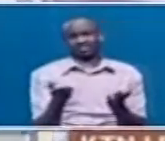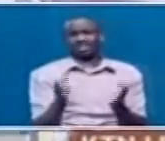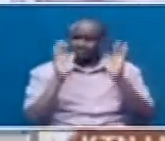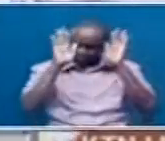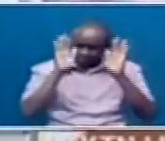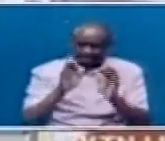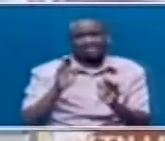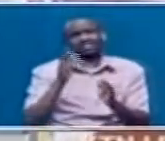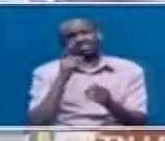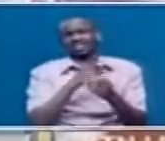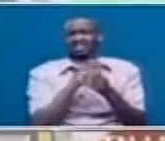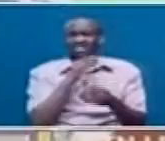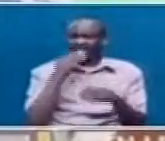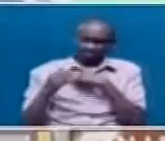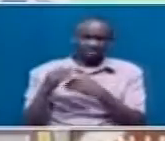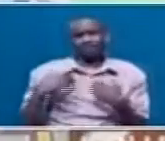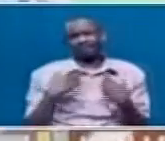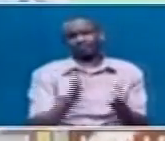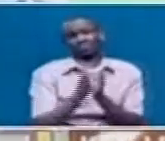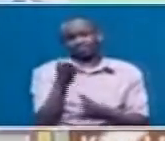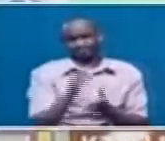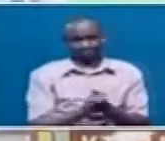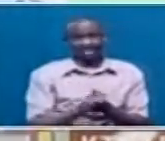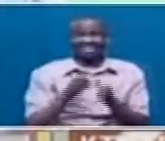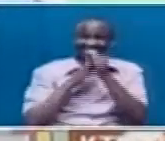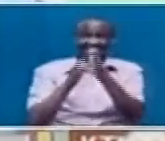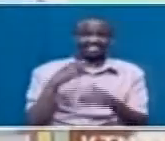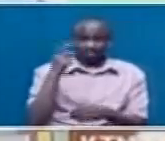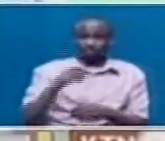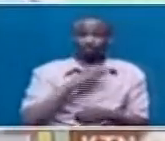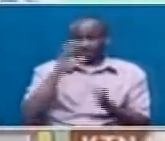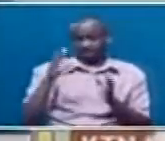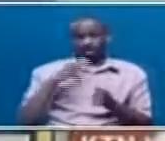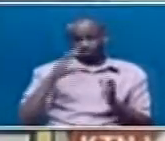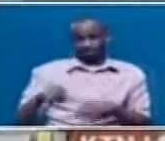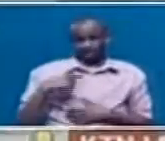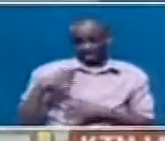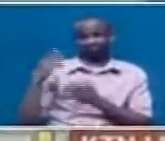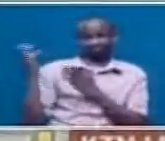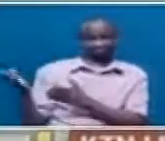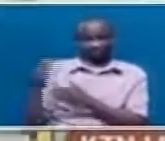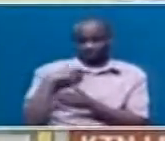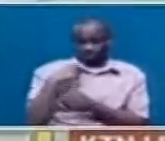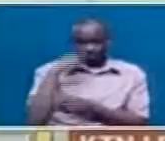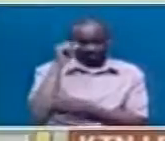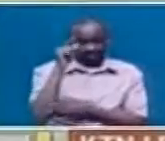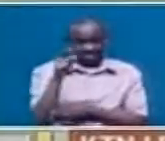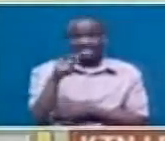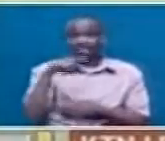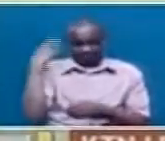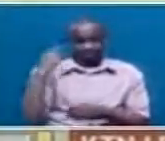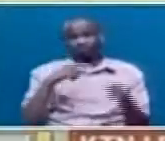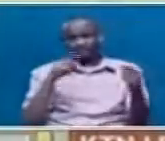tunahusiana naye kwa njia yoyote moja au nyingine. Viongozi hao wamemsuta kamishna wa kaunti Nelson Marwa kuhusu malumbano yao ya wiki